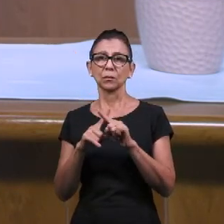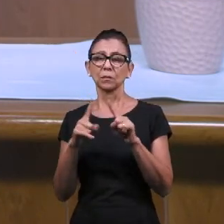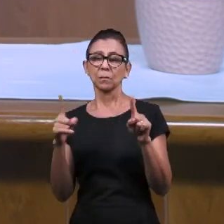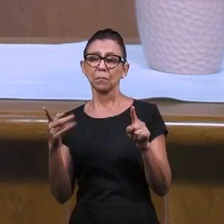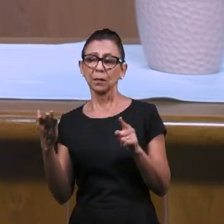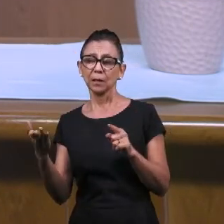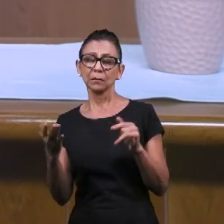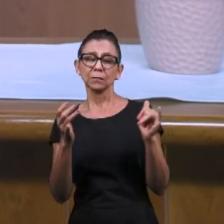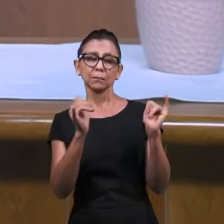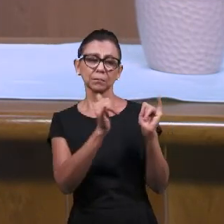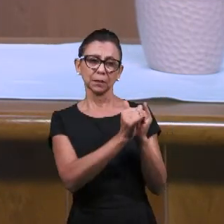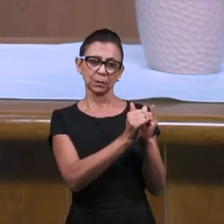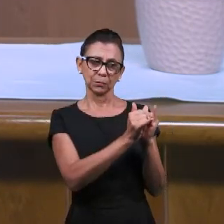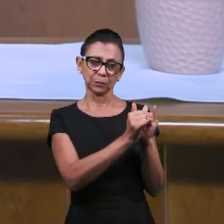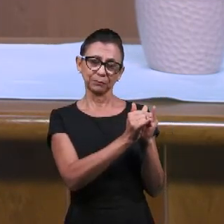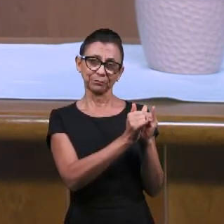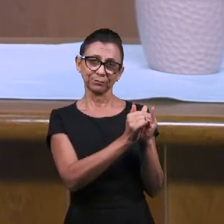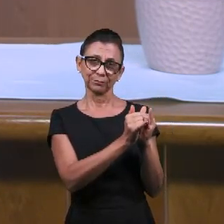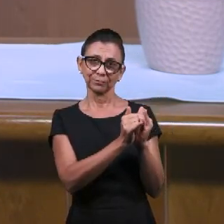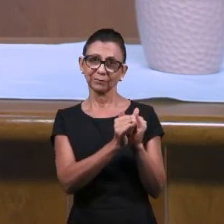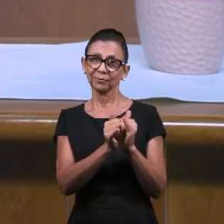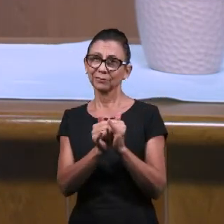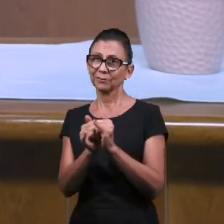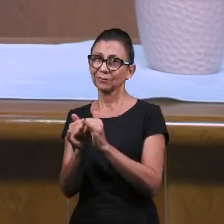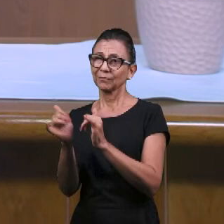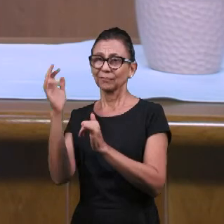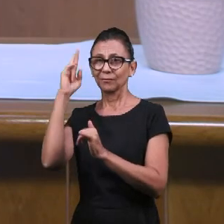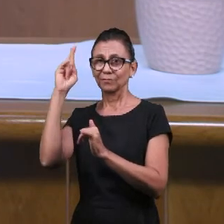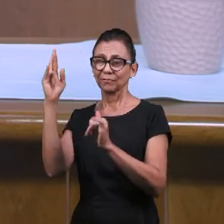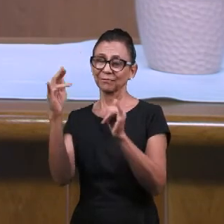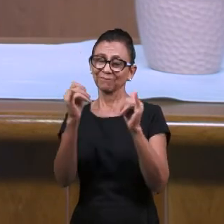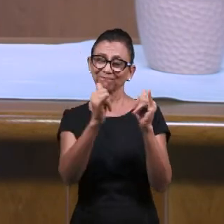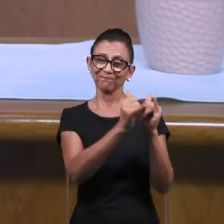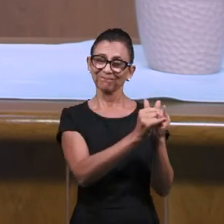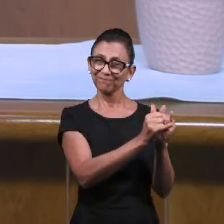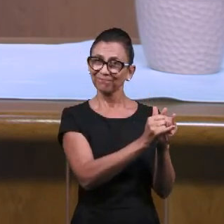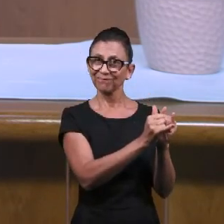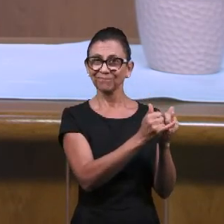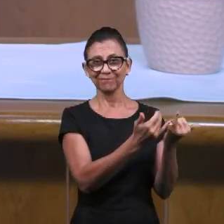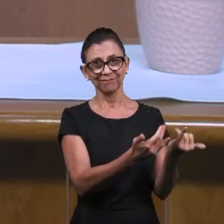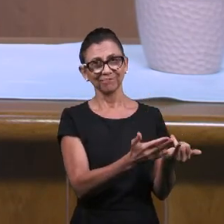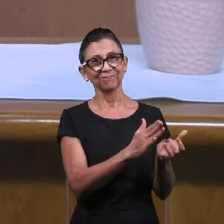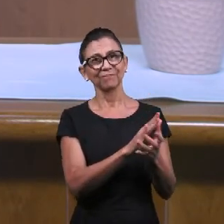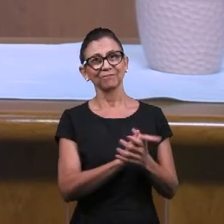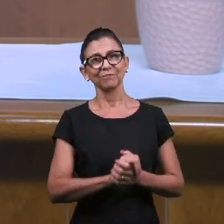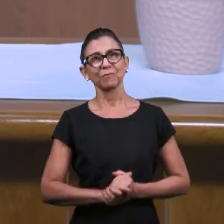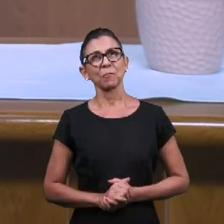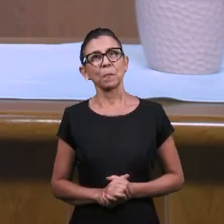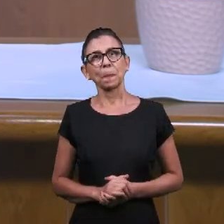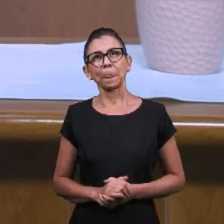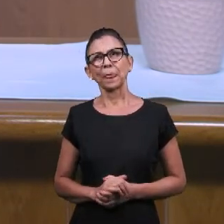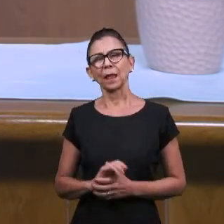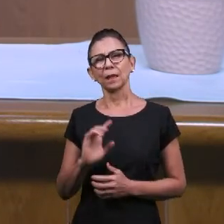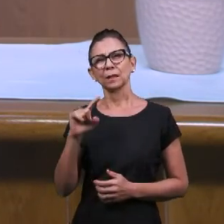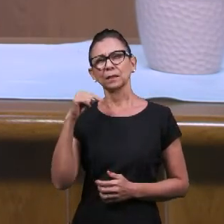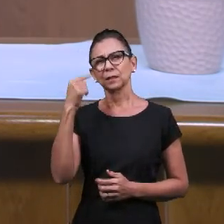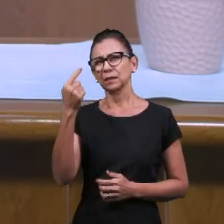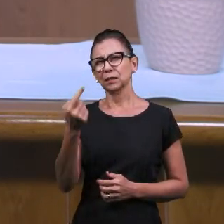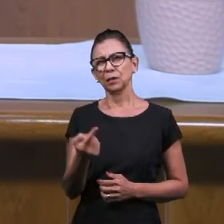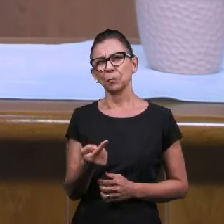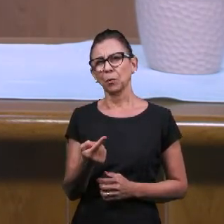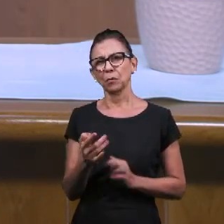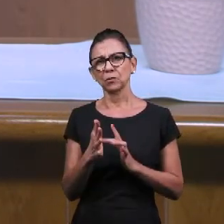Мы видим сегодня церковь, которая научилась просить прощения